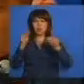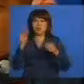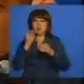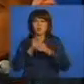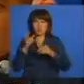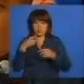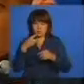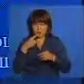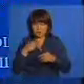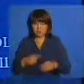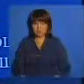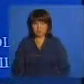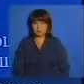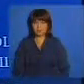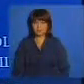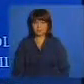қосылатынын жеткізді.